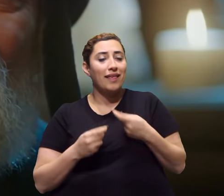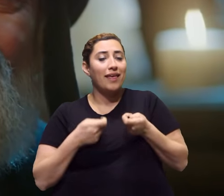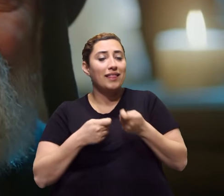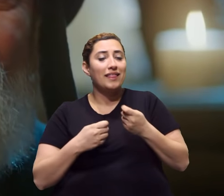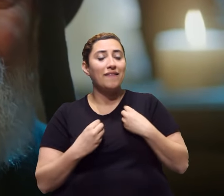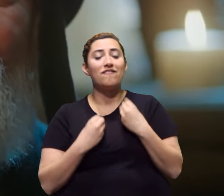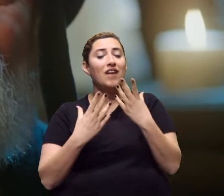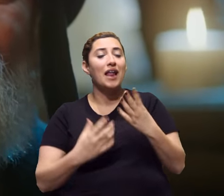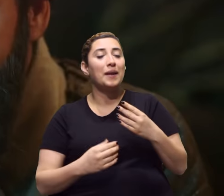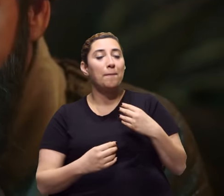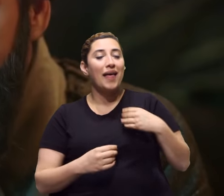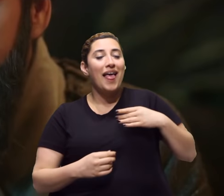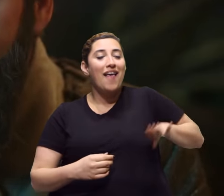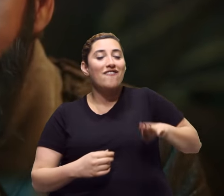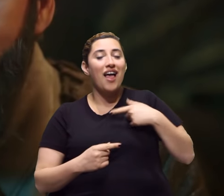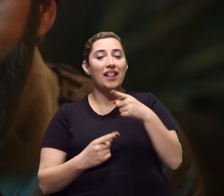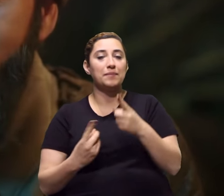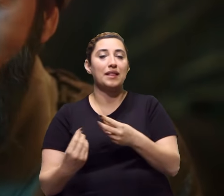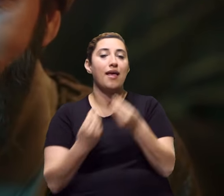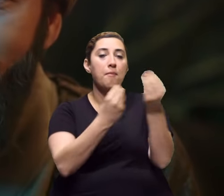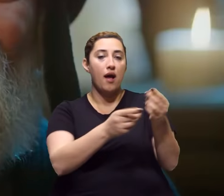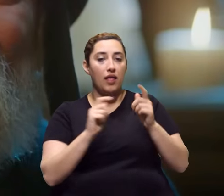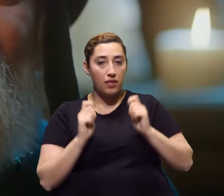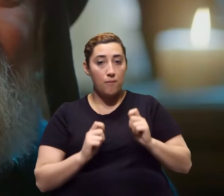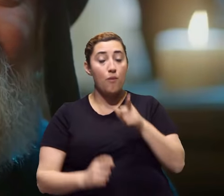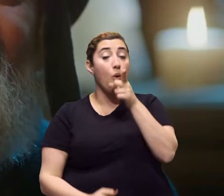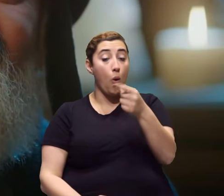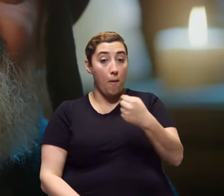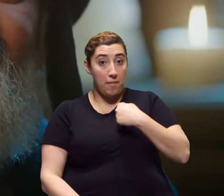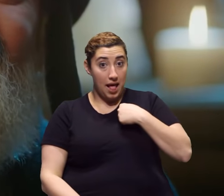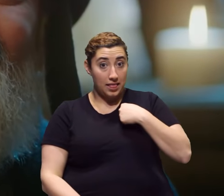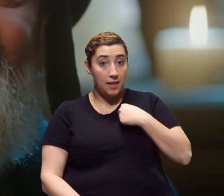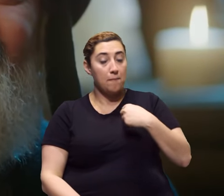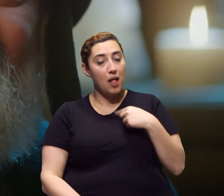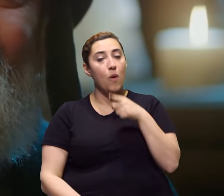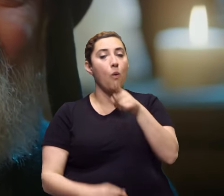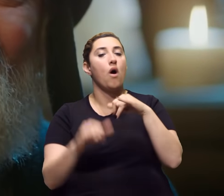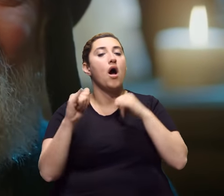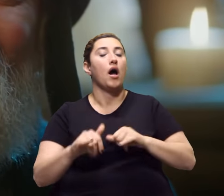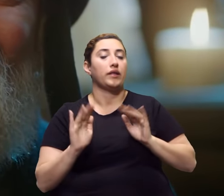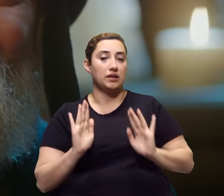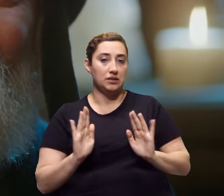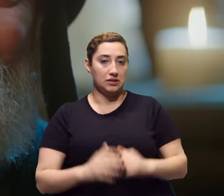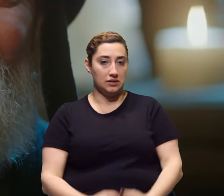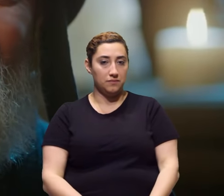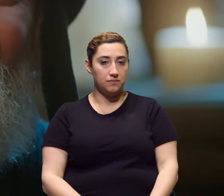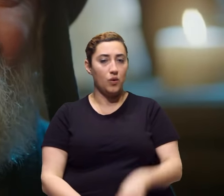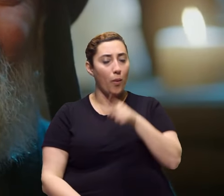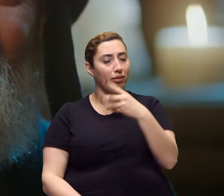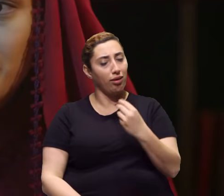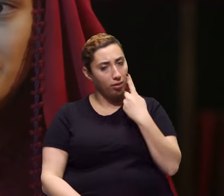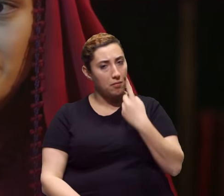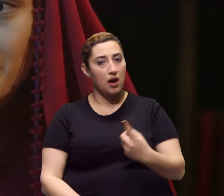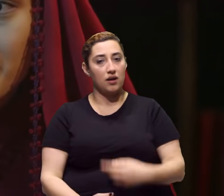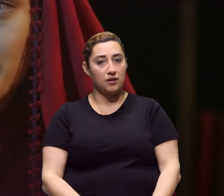manevi oğlumu emanet ederim. O ben, ben o. Ona